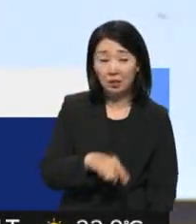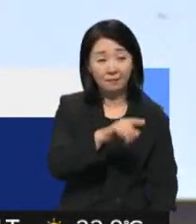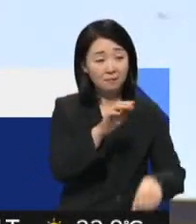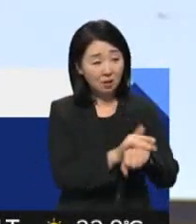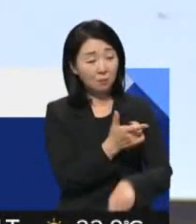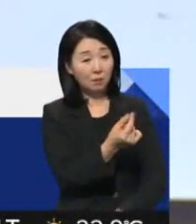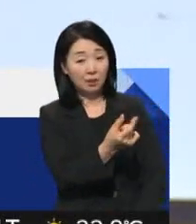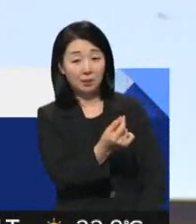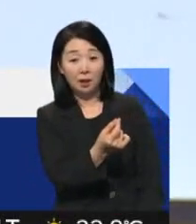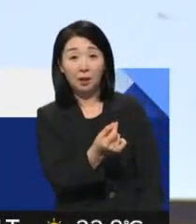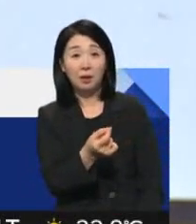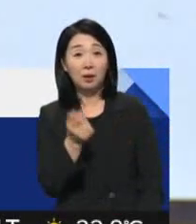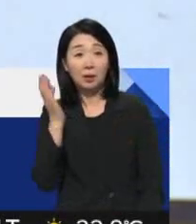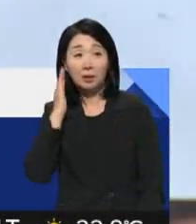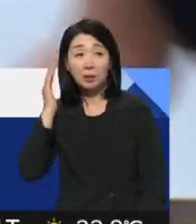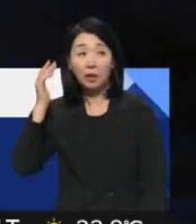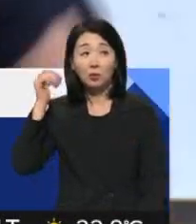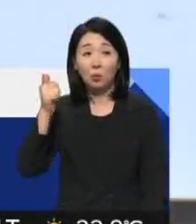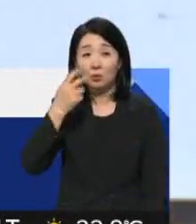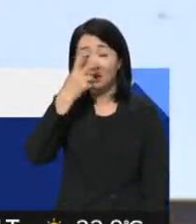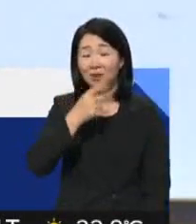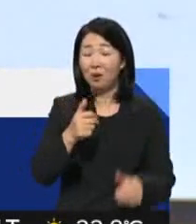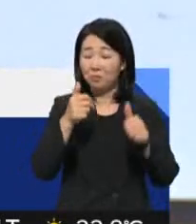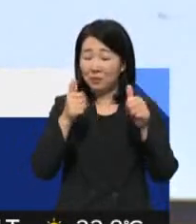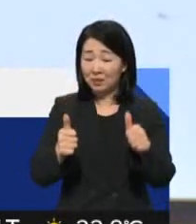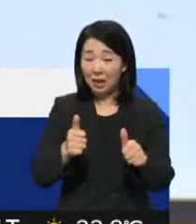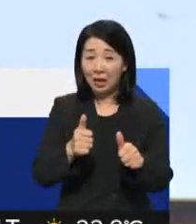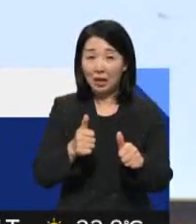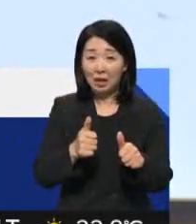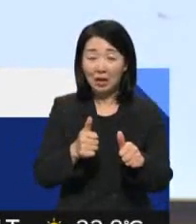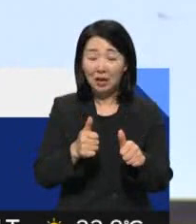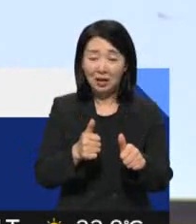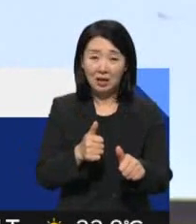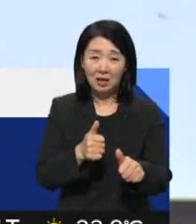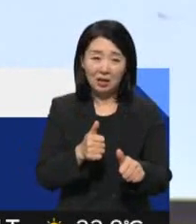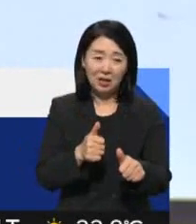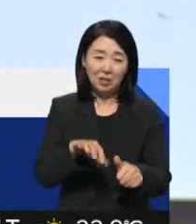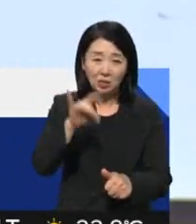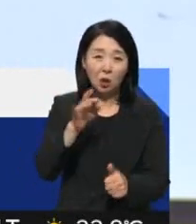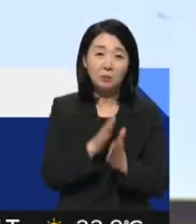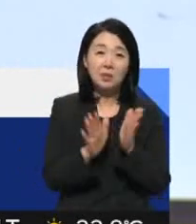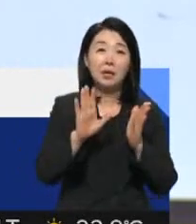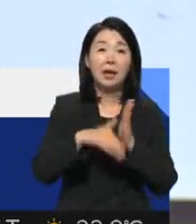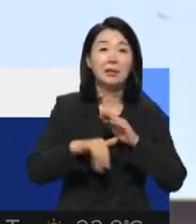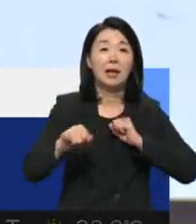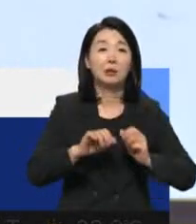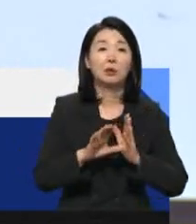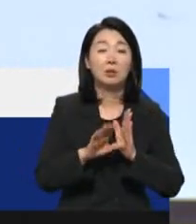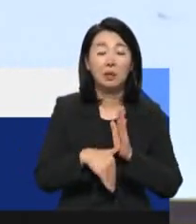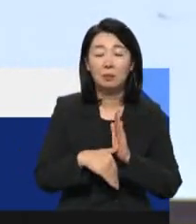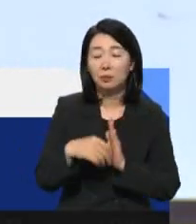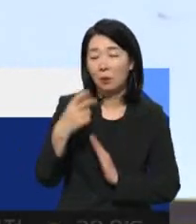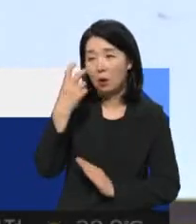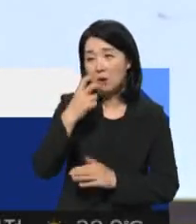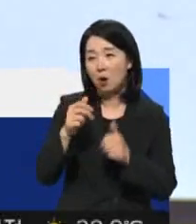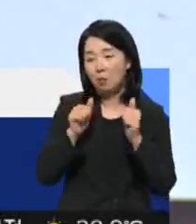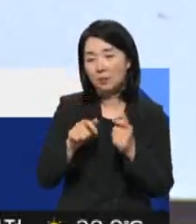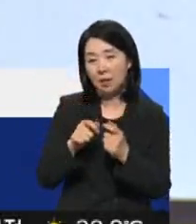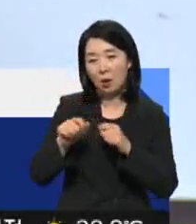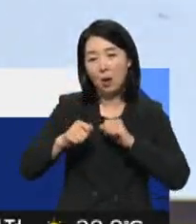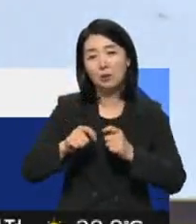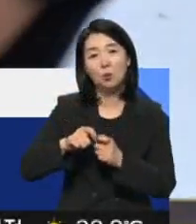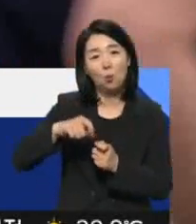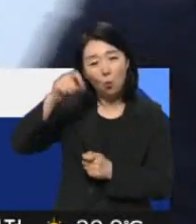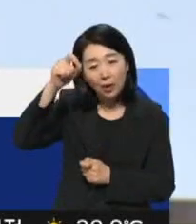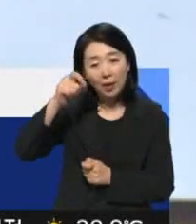분명히 해둡니다. 대통령께서는 검찰 초년생인 15대부터 수십 년 동안 검사 생활을 하시면서 입시